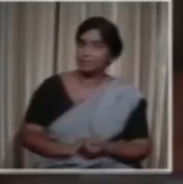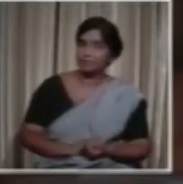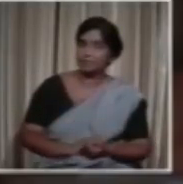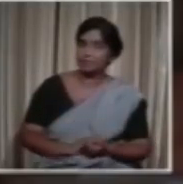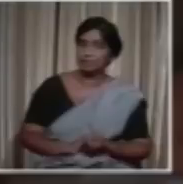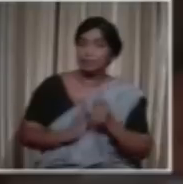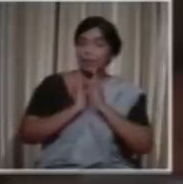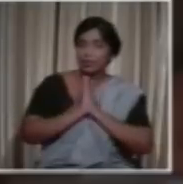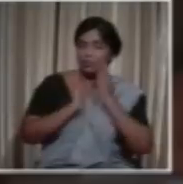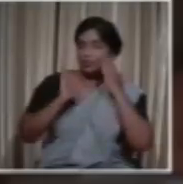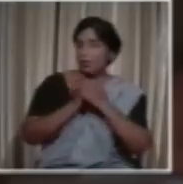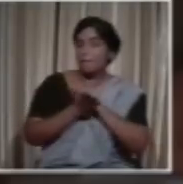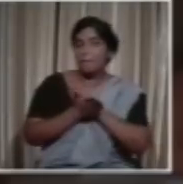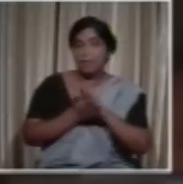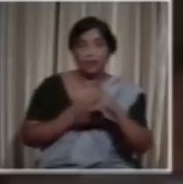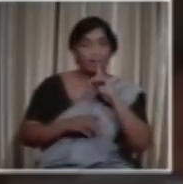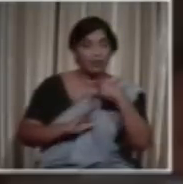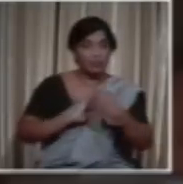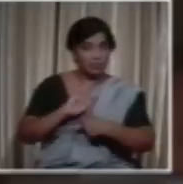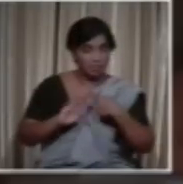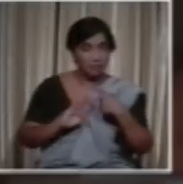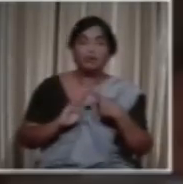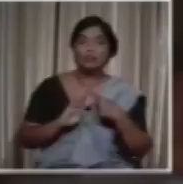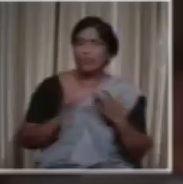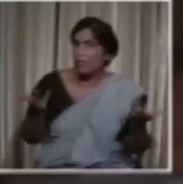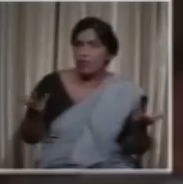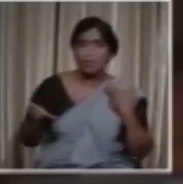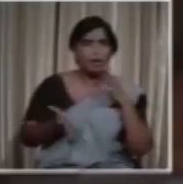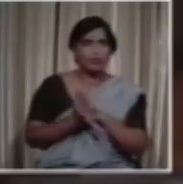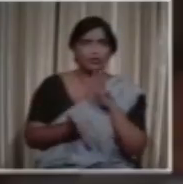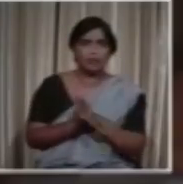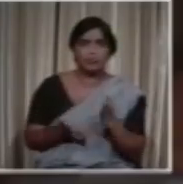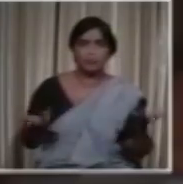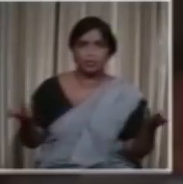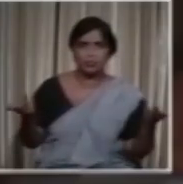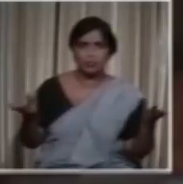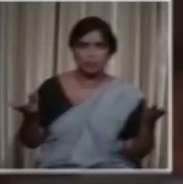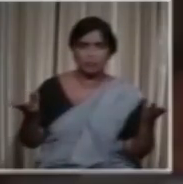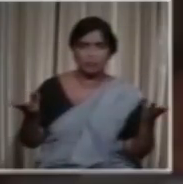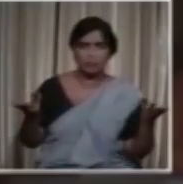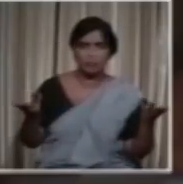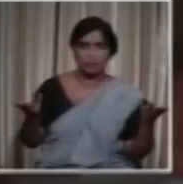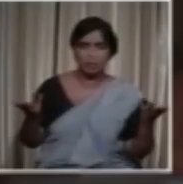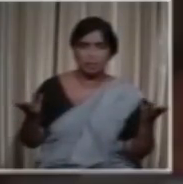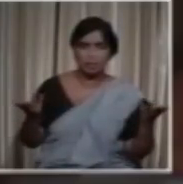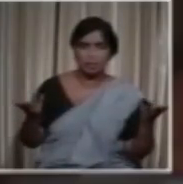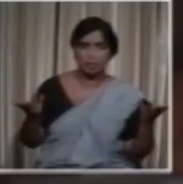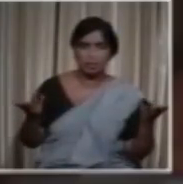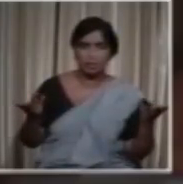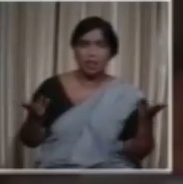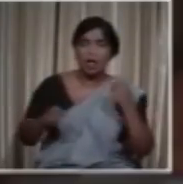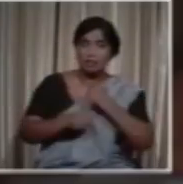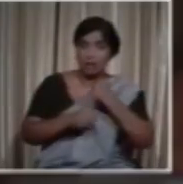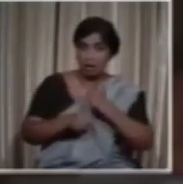ශාන්තිය සමාදානය කියන රටේ කොහමද සන්තෝෂ වෙන්නේ අර අර ලොකුගේ